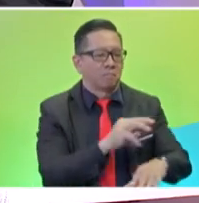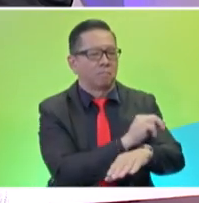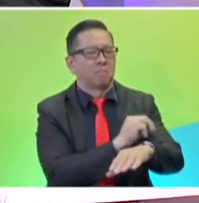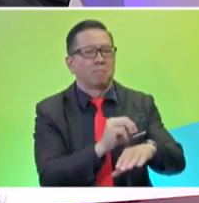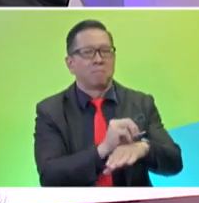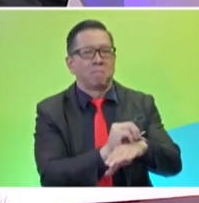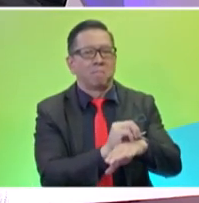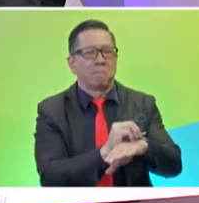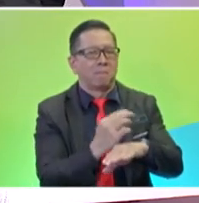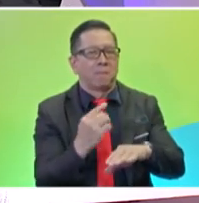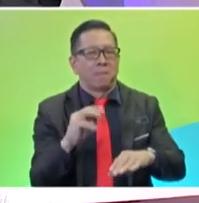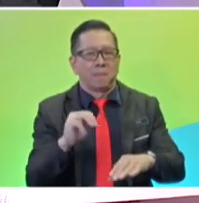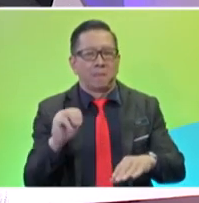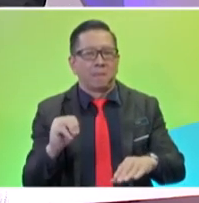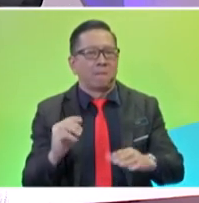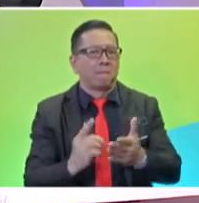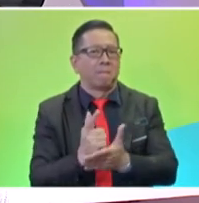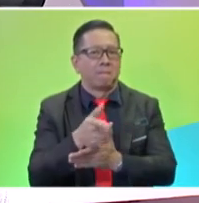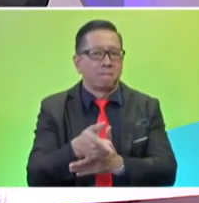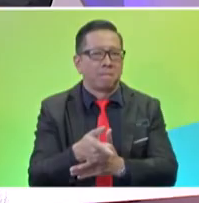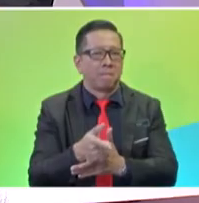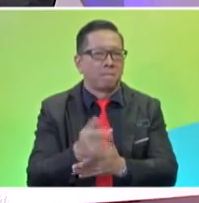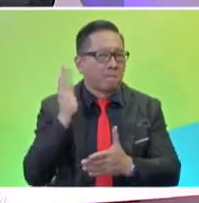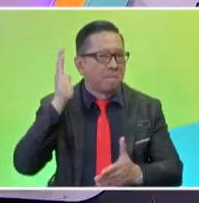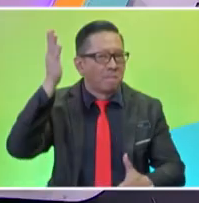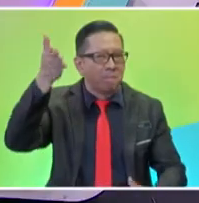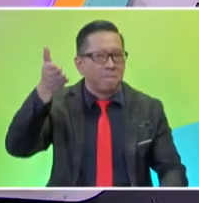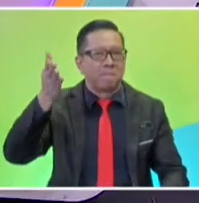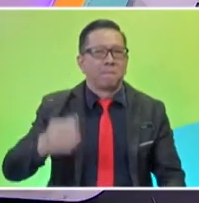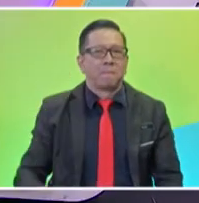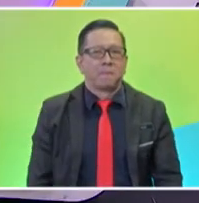yang mereka lalui betul itu zaman yang akan datang